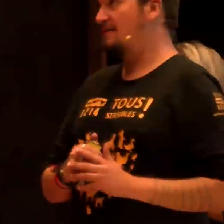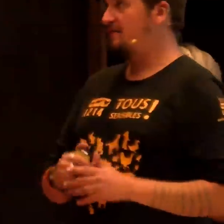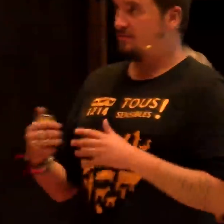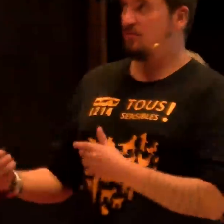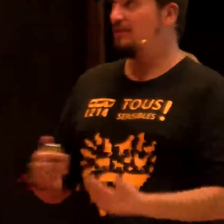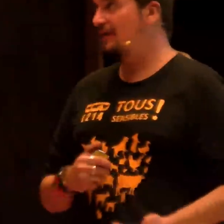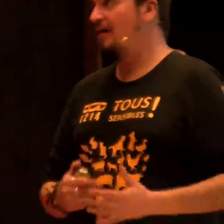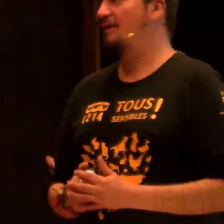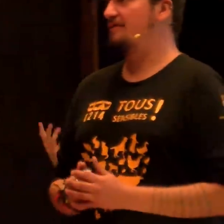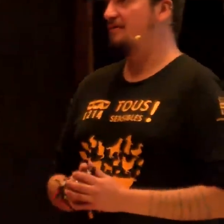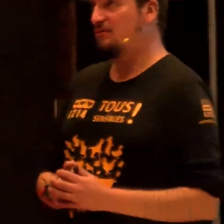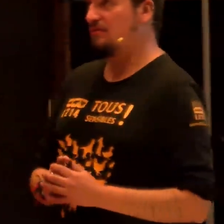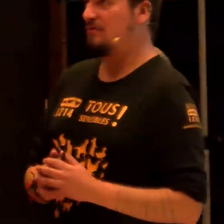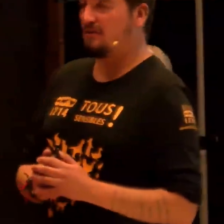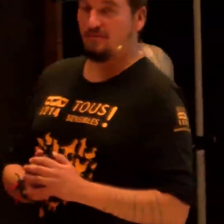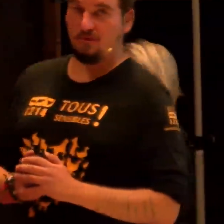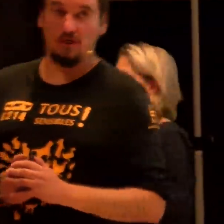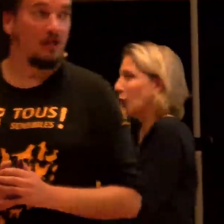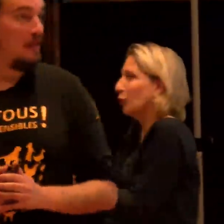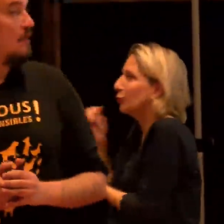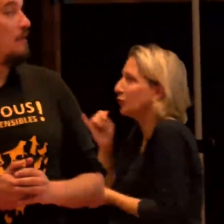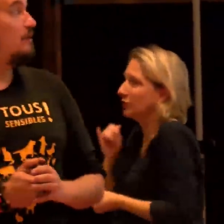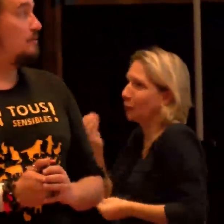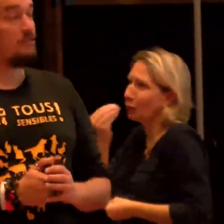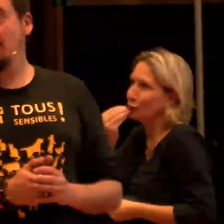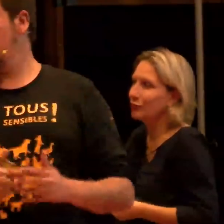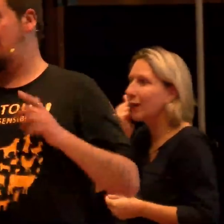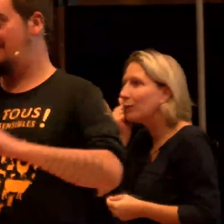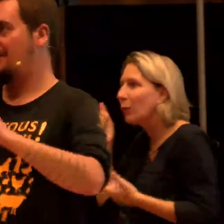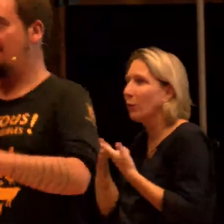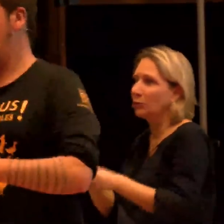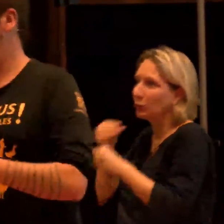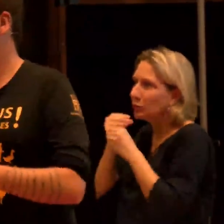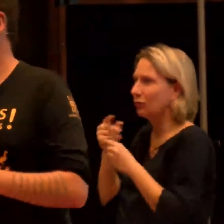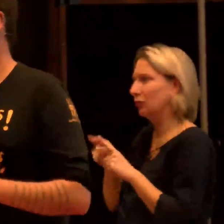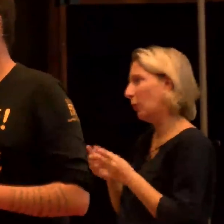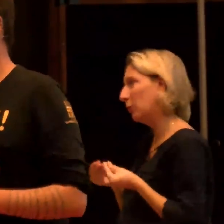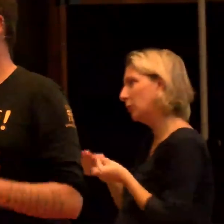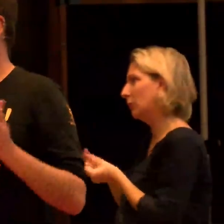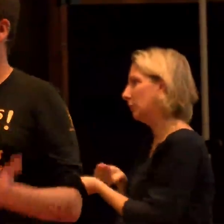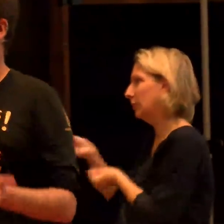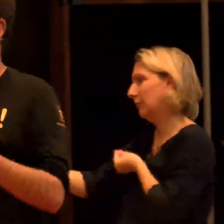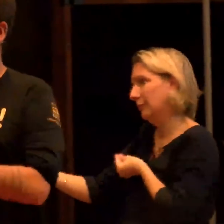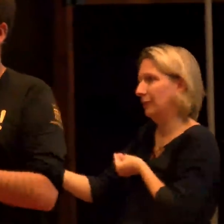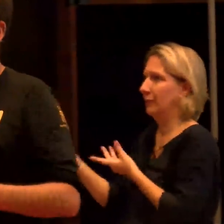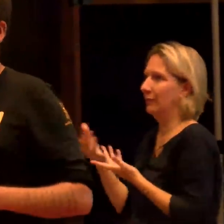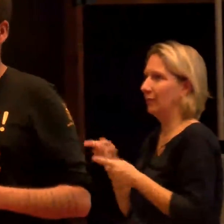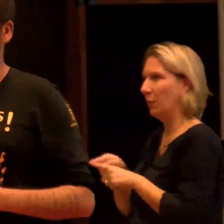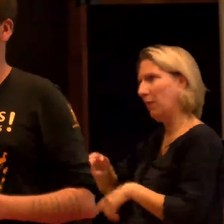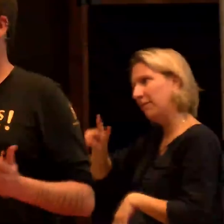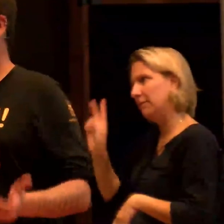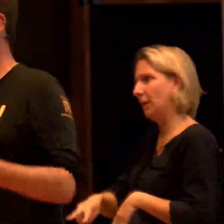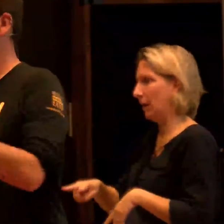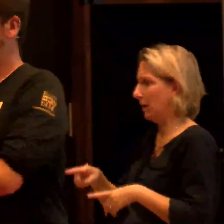mettre un cookie à la place, quelque chose qui se mange, considérant que ça faisait un cran supplémentaire. On passait directement vraiment